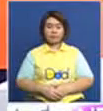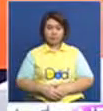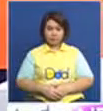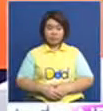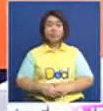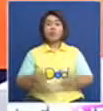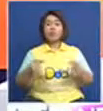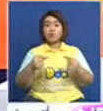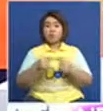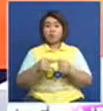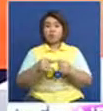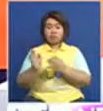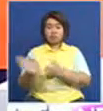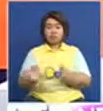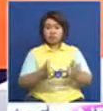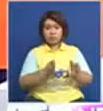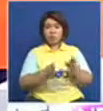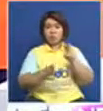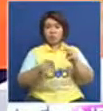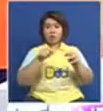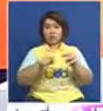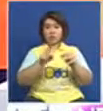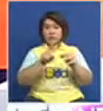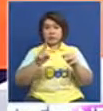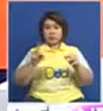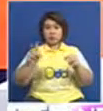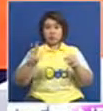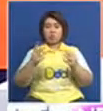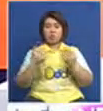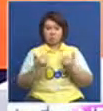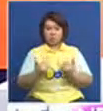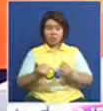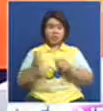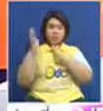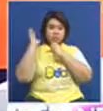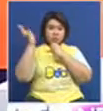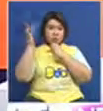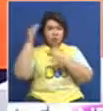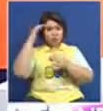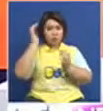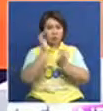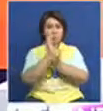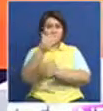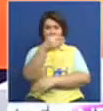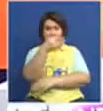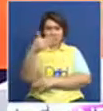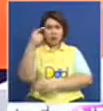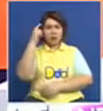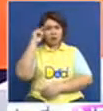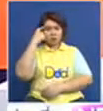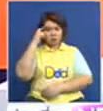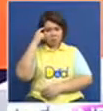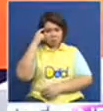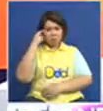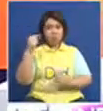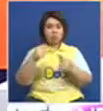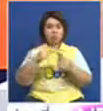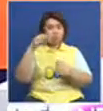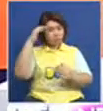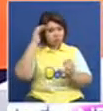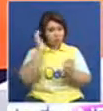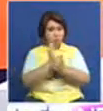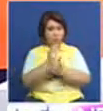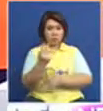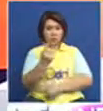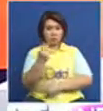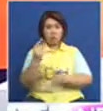ส่วนความคืบหน้าคดีหมิ่นสถาบันเบื้องสูงนะคะทางโฆษกสำนักงานตำรวจแห่งชาติยังไม่ทราบนายตำรวจกองปราบปราม2นายลา